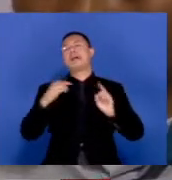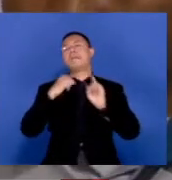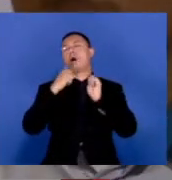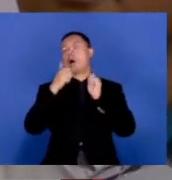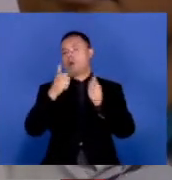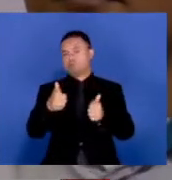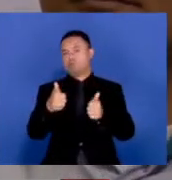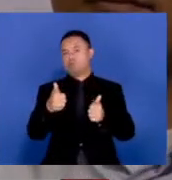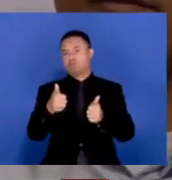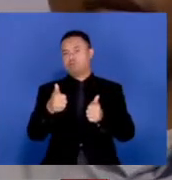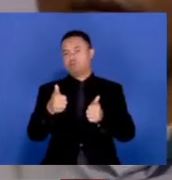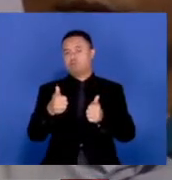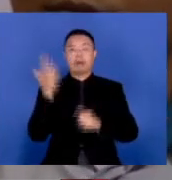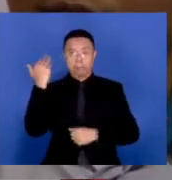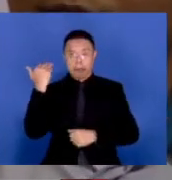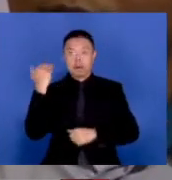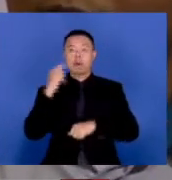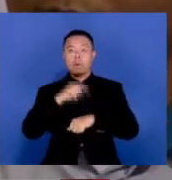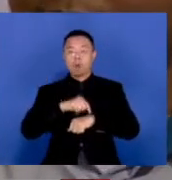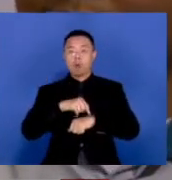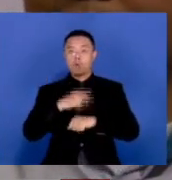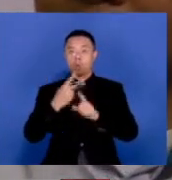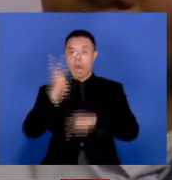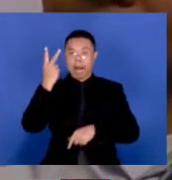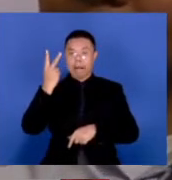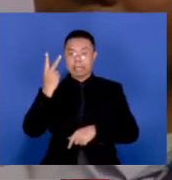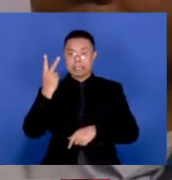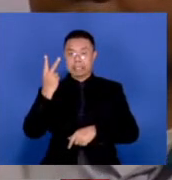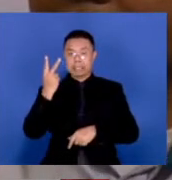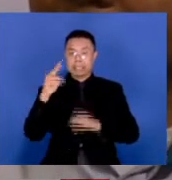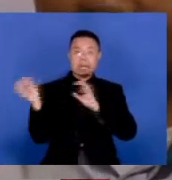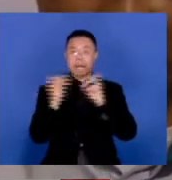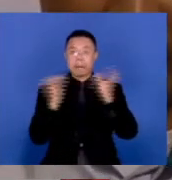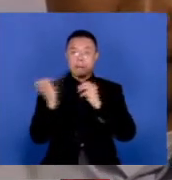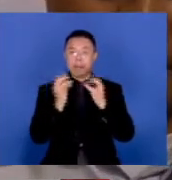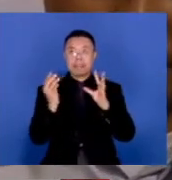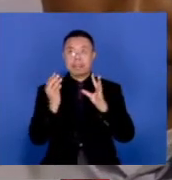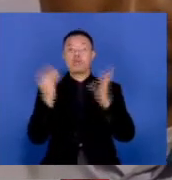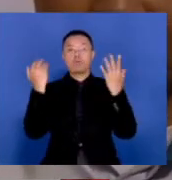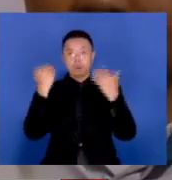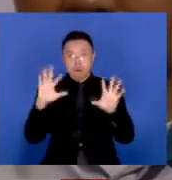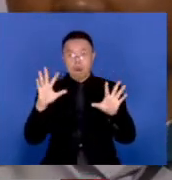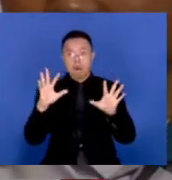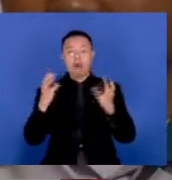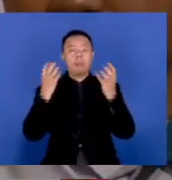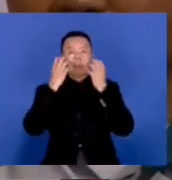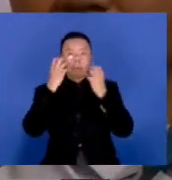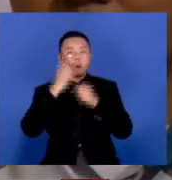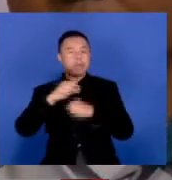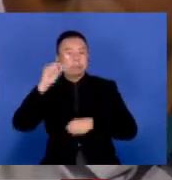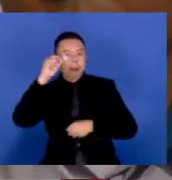positif. Apalagi kemarin dalam 2 kali debat publik, Pak